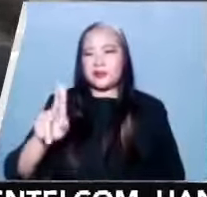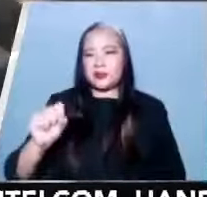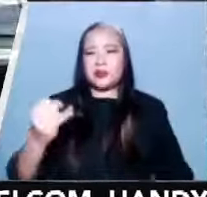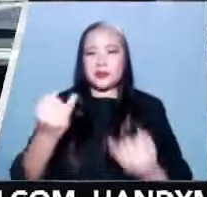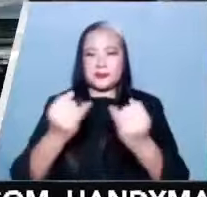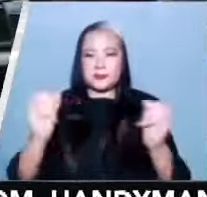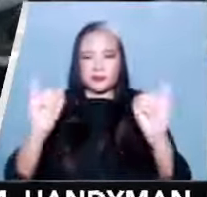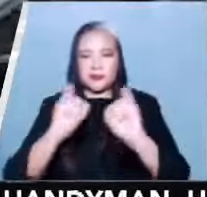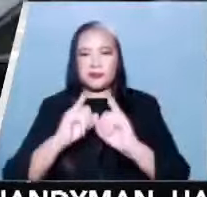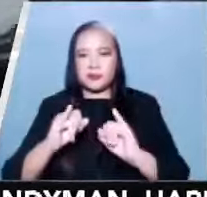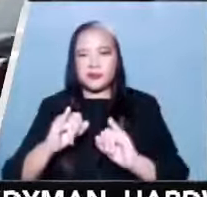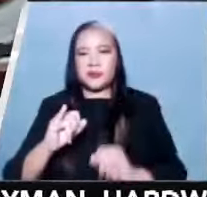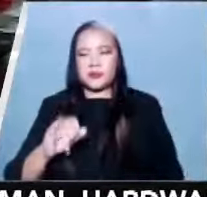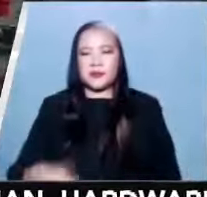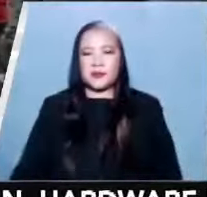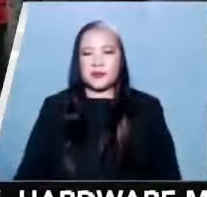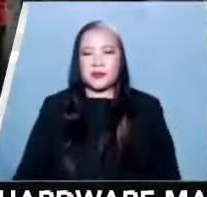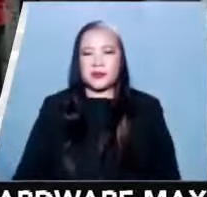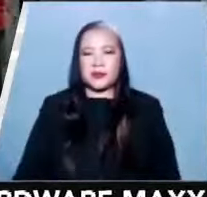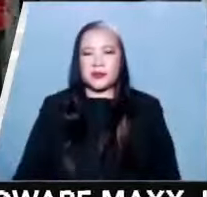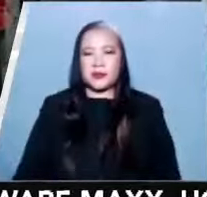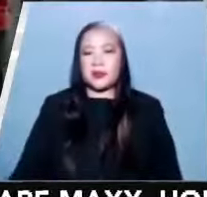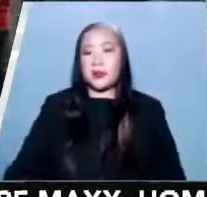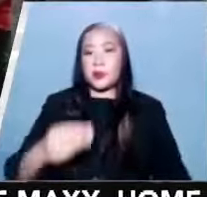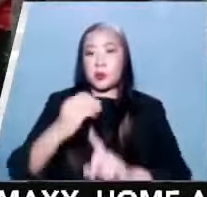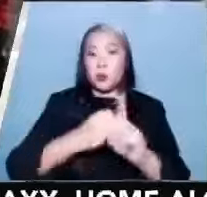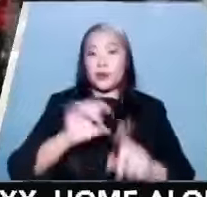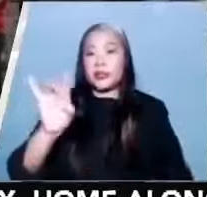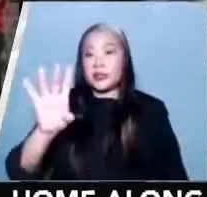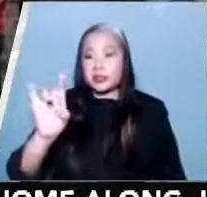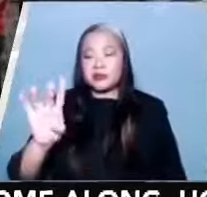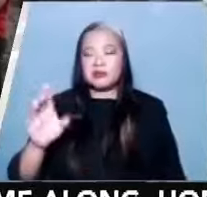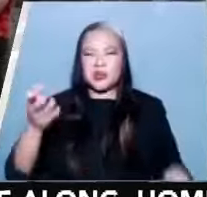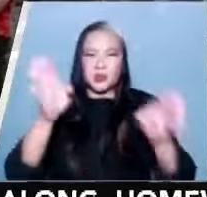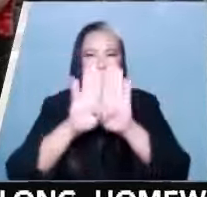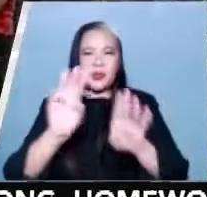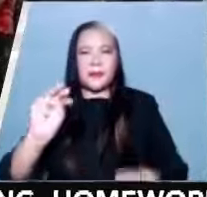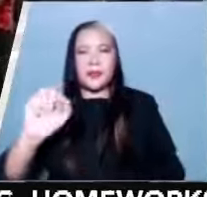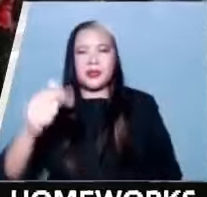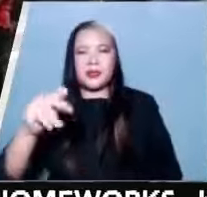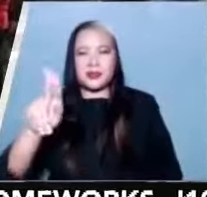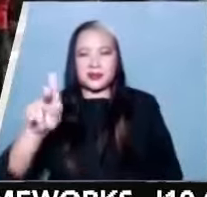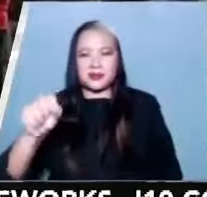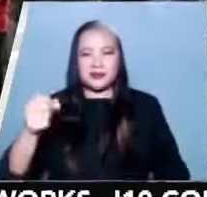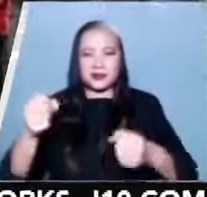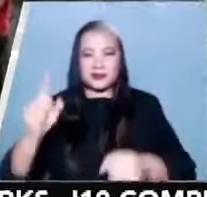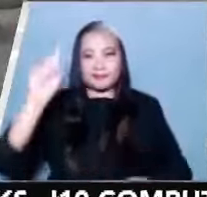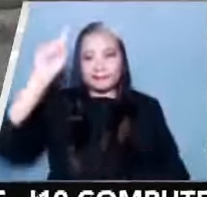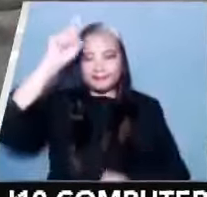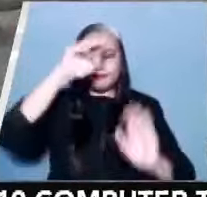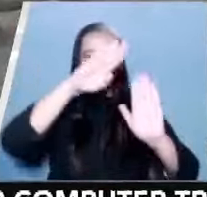Street, habang ang Magallanes Street naman ang pansamantalang isasara sa October 18.